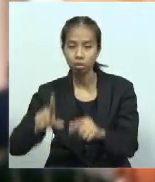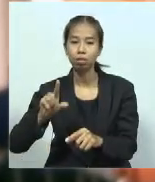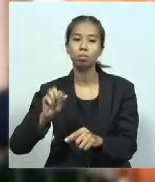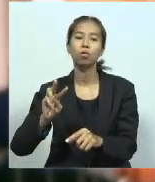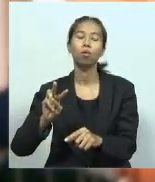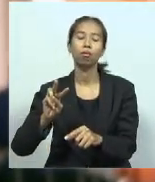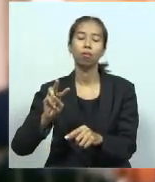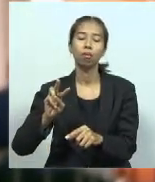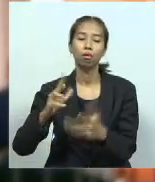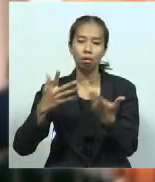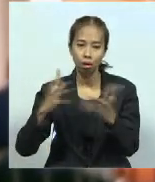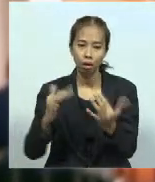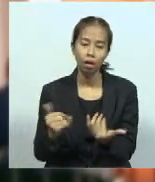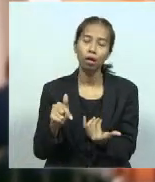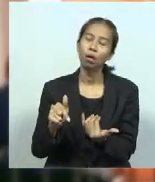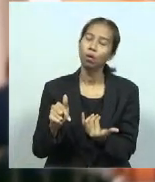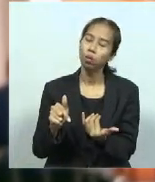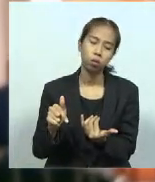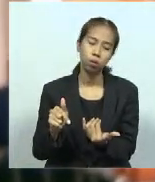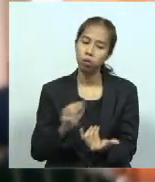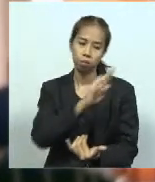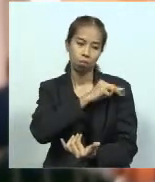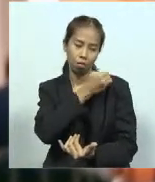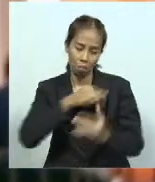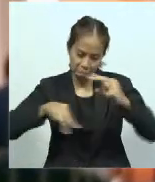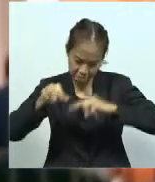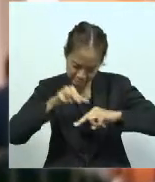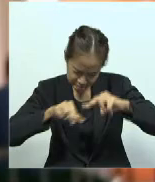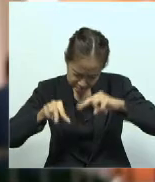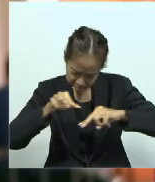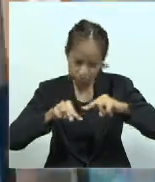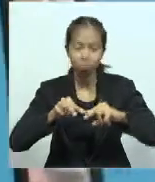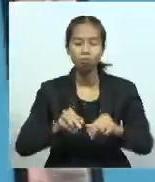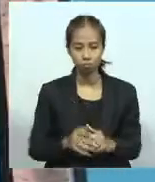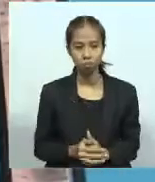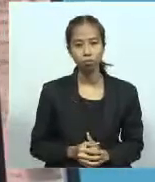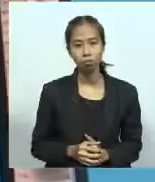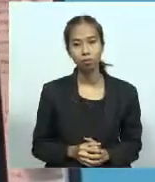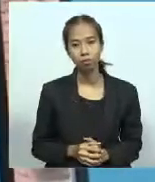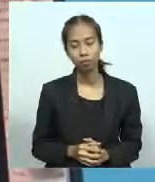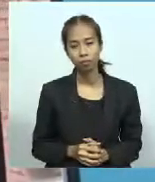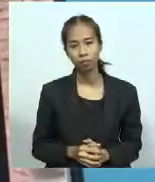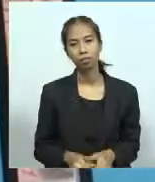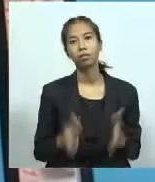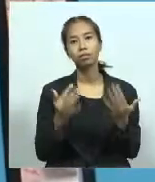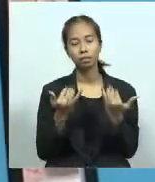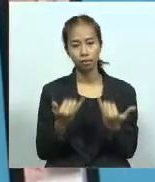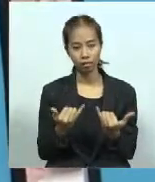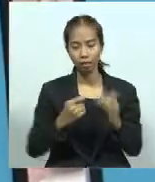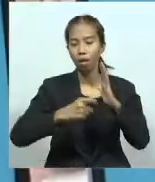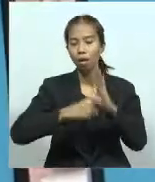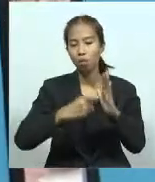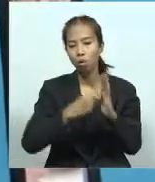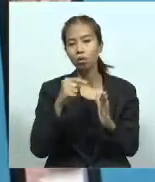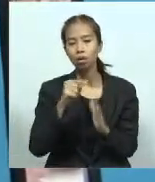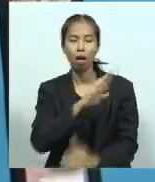22% นะครับทำให้อยู่ในภาวะที่แพทย์กำลังดูแลอย่างใกล้ชิด เนี่ยแหละค่ะก็คือสาเหตุนะ